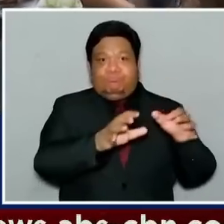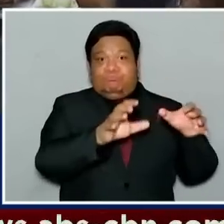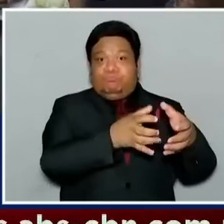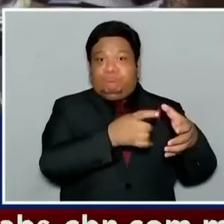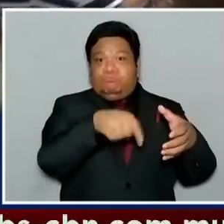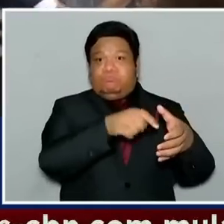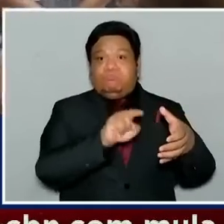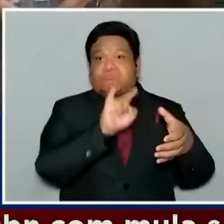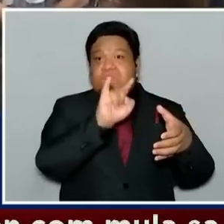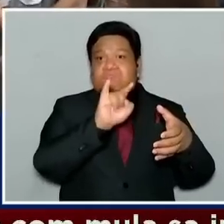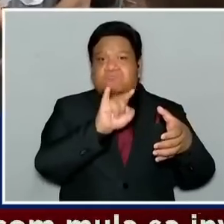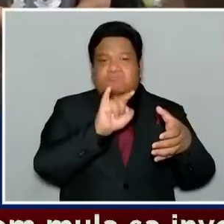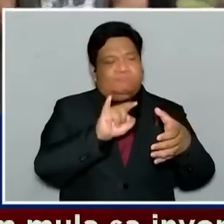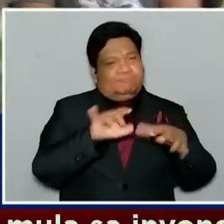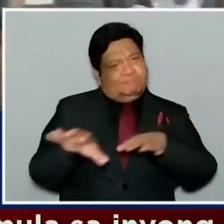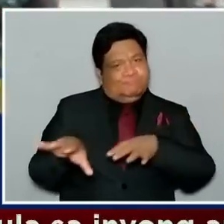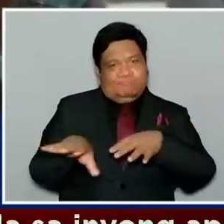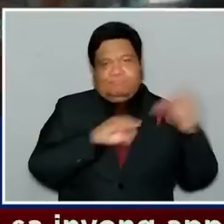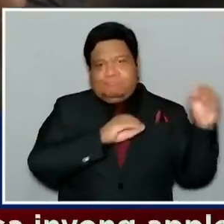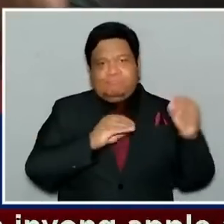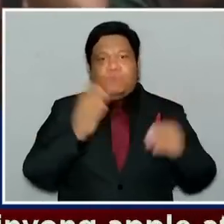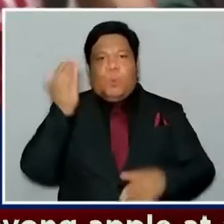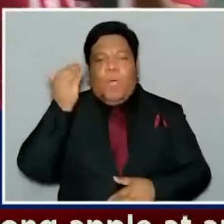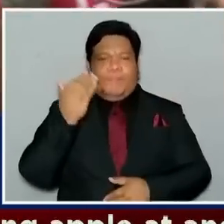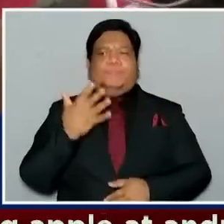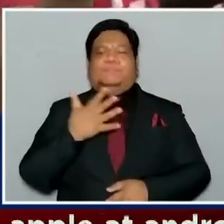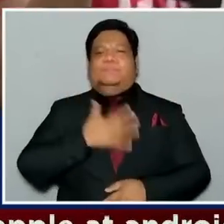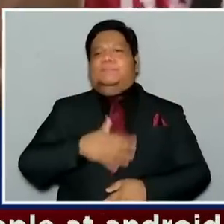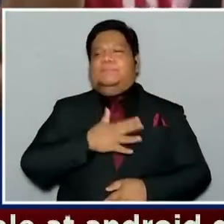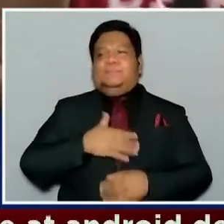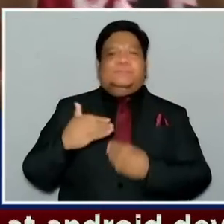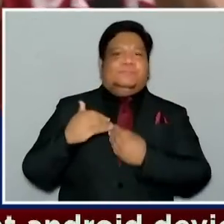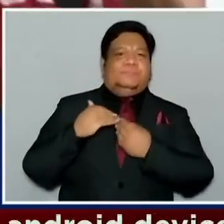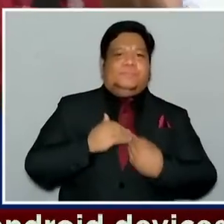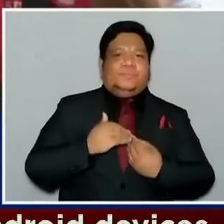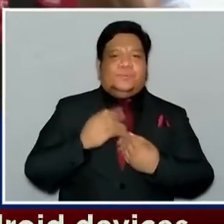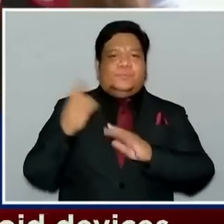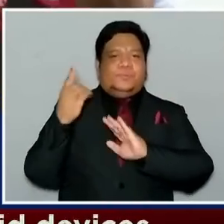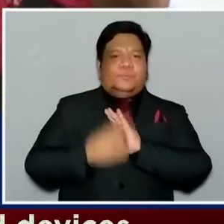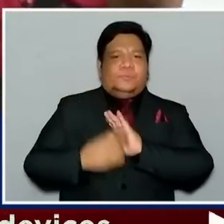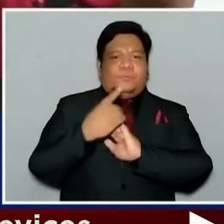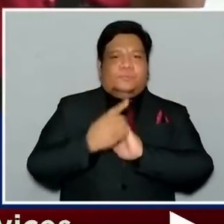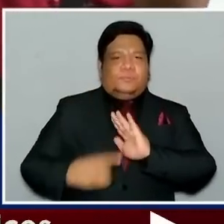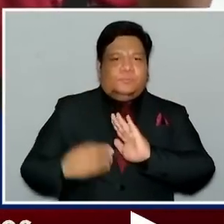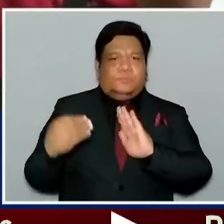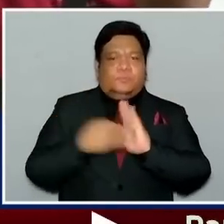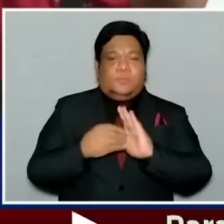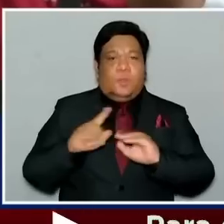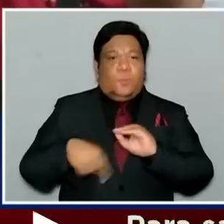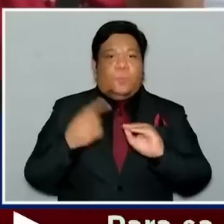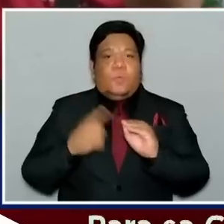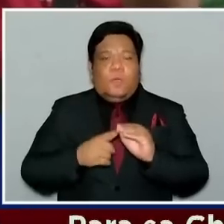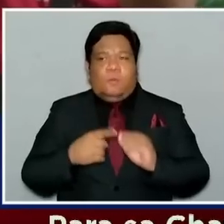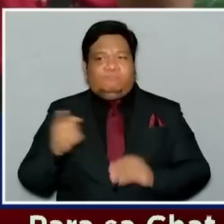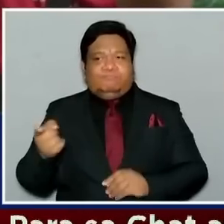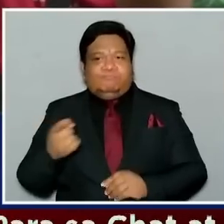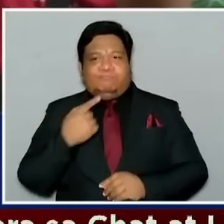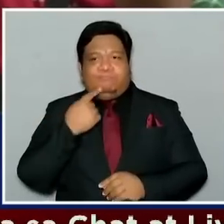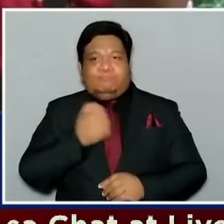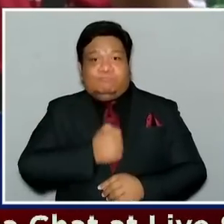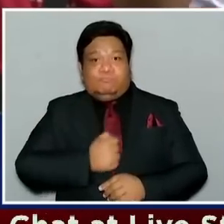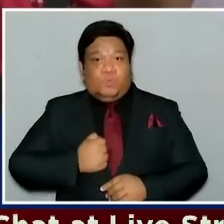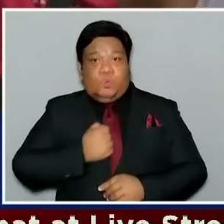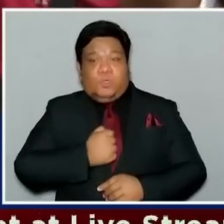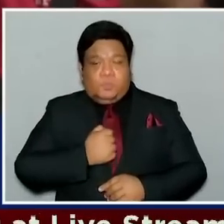na umalis dahil sa muna'y naranasang harassment at diskriminasyon sa paghingi ng pauwanhin, sinabi po ng